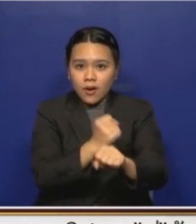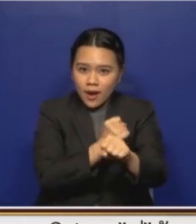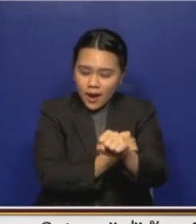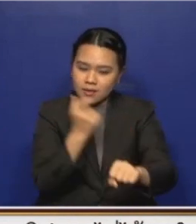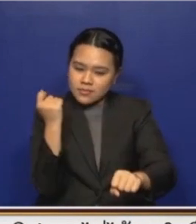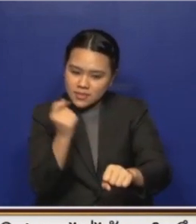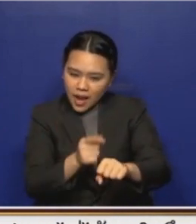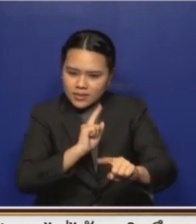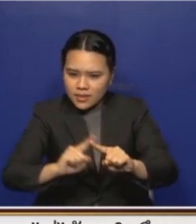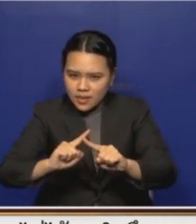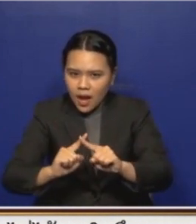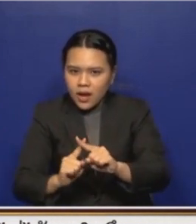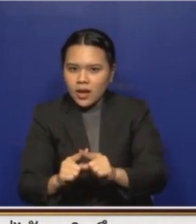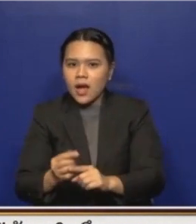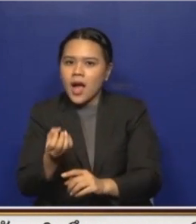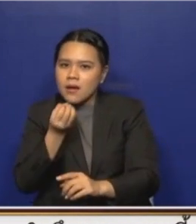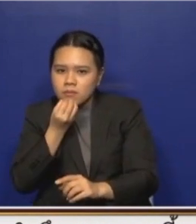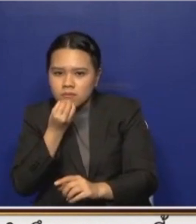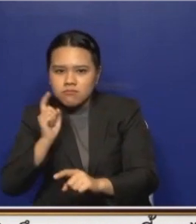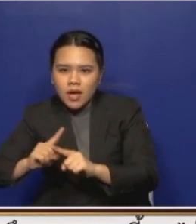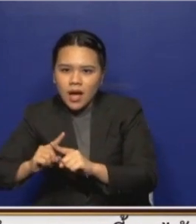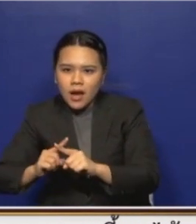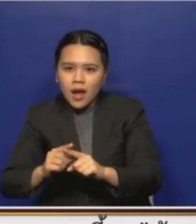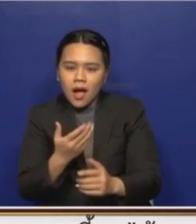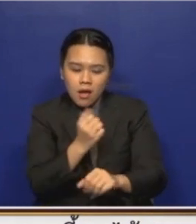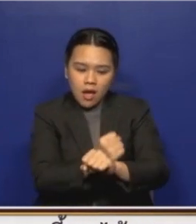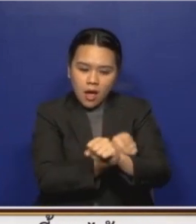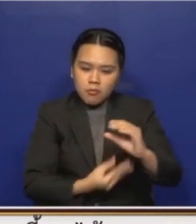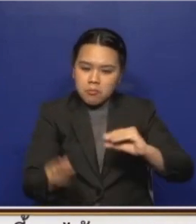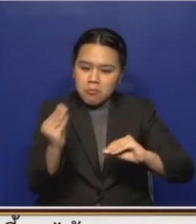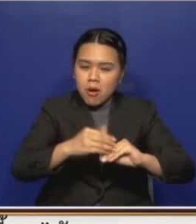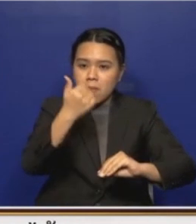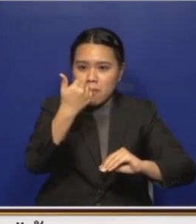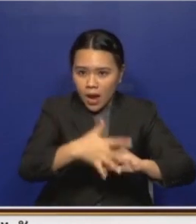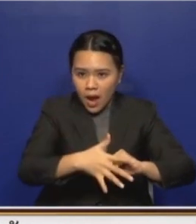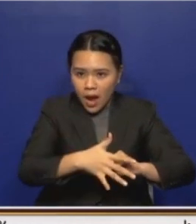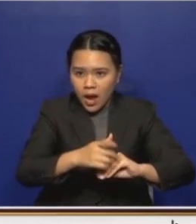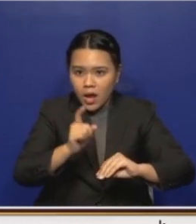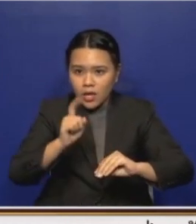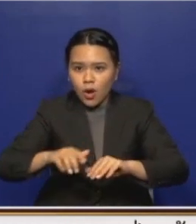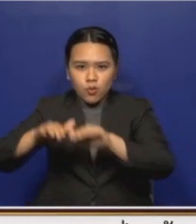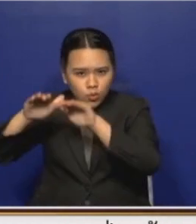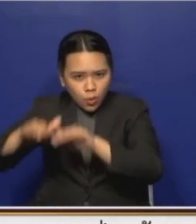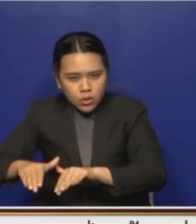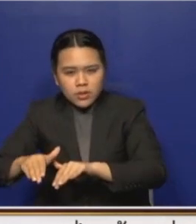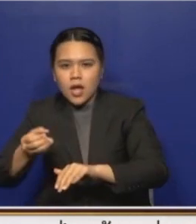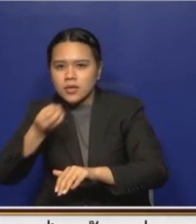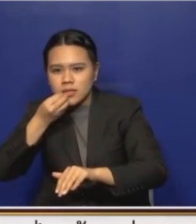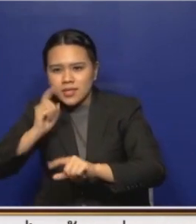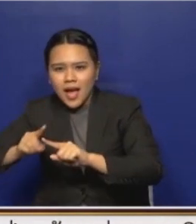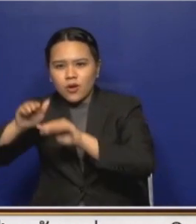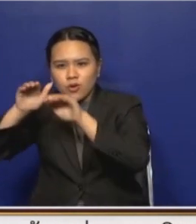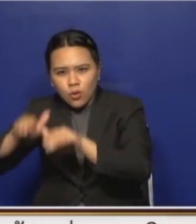อะไรนักหนาหมูกุ้งไก่ปลาทุกอย่างอาหารอยู่ในมือหมดแล้วคุณขึ้นราคาตามใจชอบโทษนะ